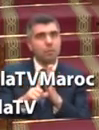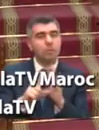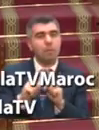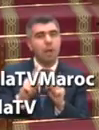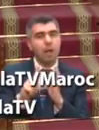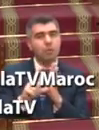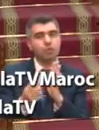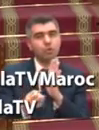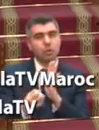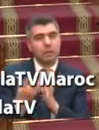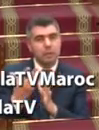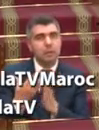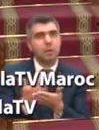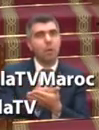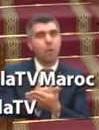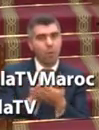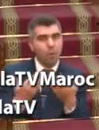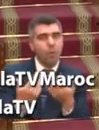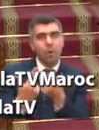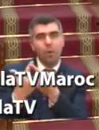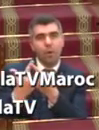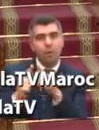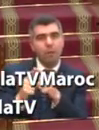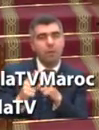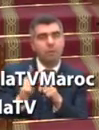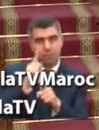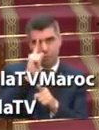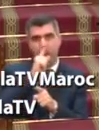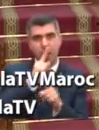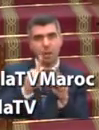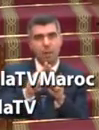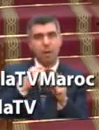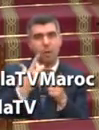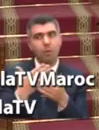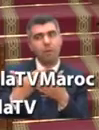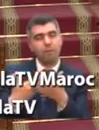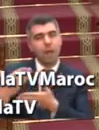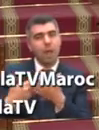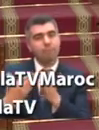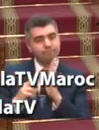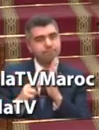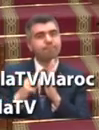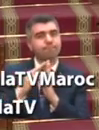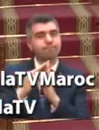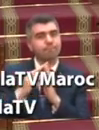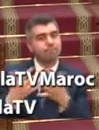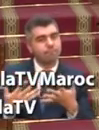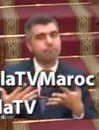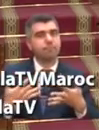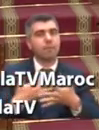النظام الاساسي لا واحد المجموعه المقترح اخرى اللي عندهم. كنتمنى السيد الوزير انه تزيدوا تتعاملوا بشكل ايجابي مع